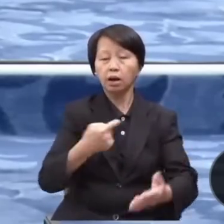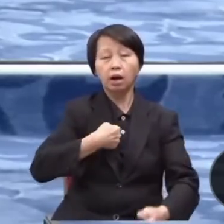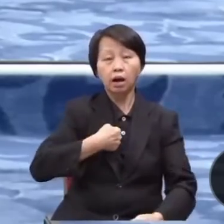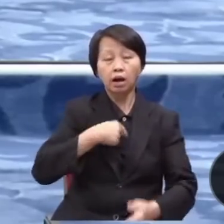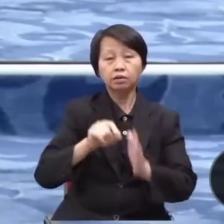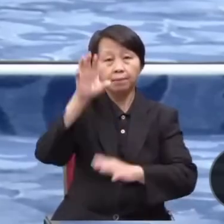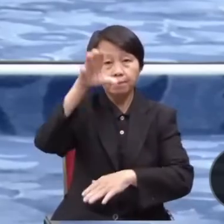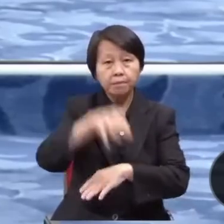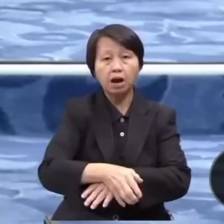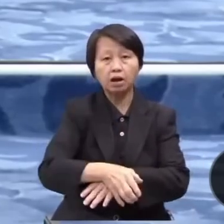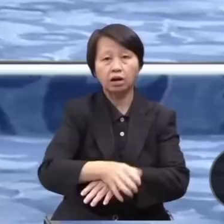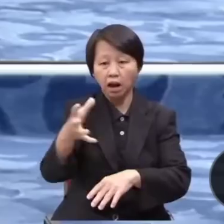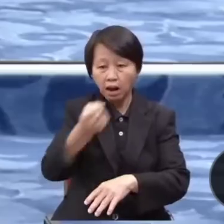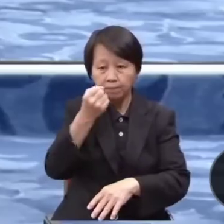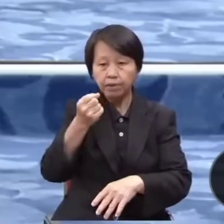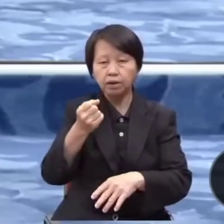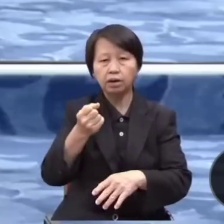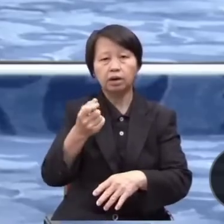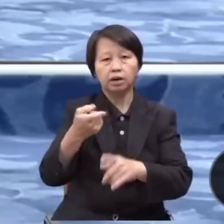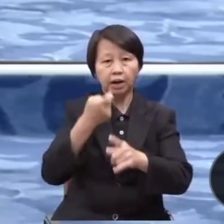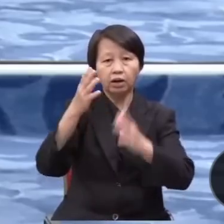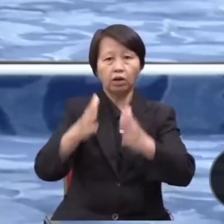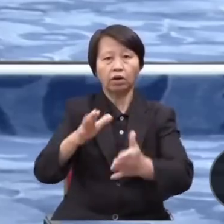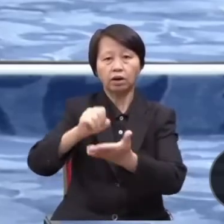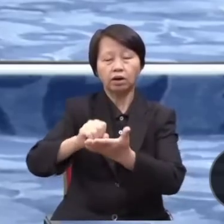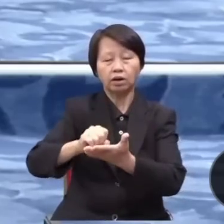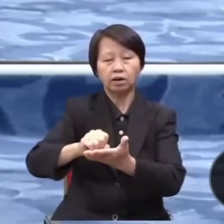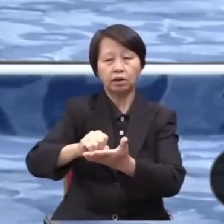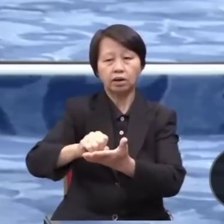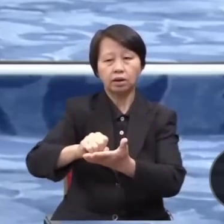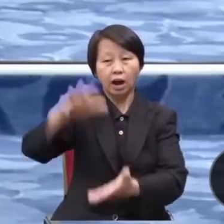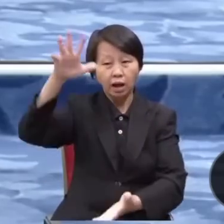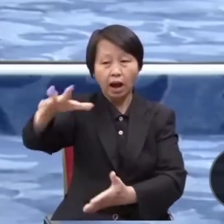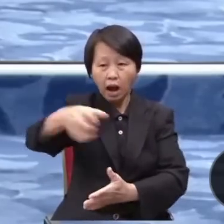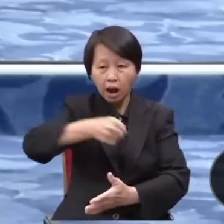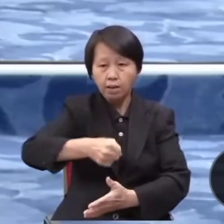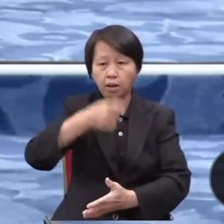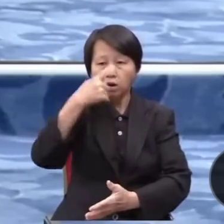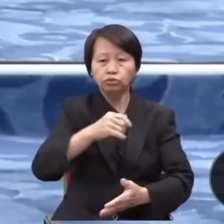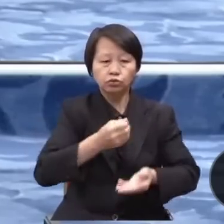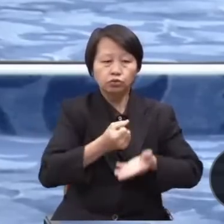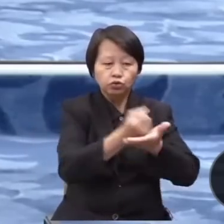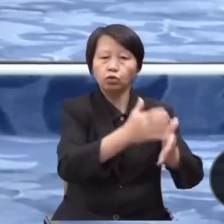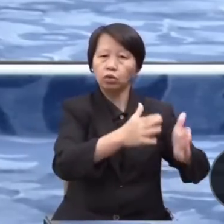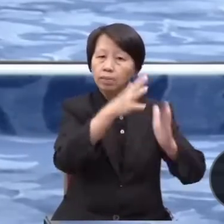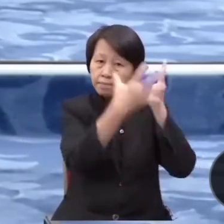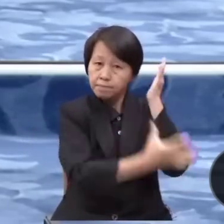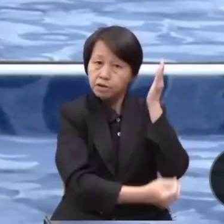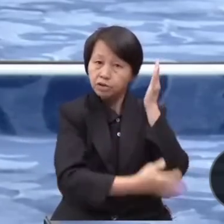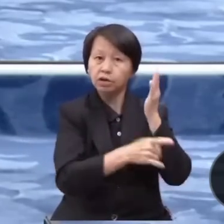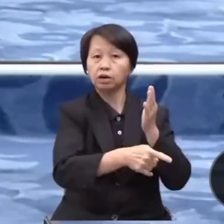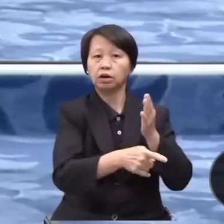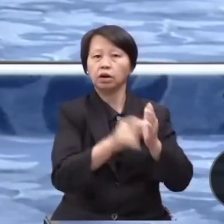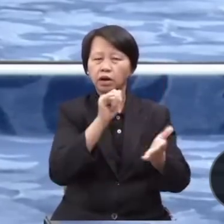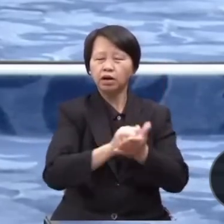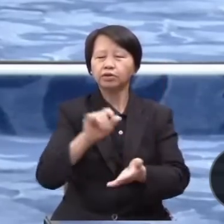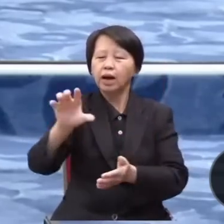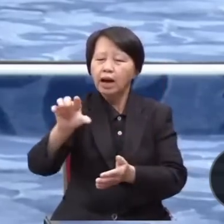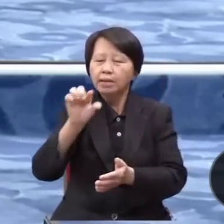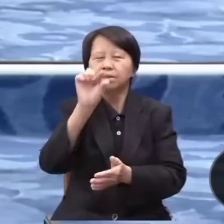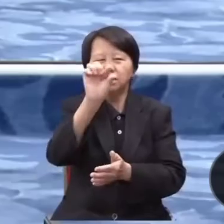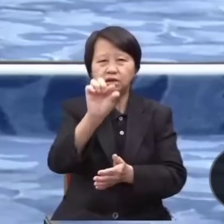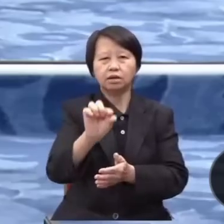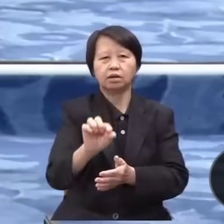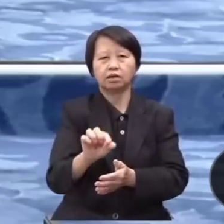Saya terpaksa ambil daripada orang kaya supaya tidak bebankan orang miskin. Itu pun kadar yang agak minimal lah.